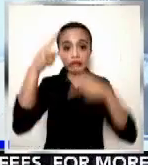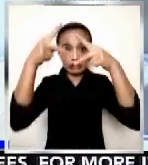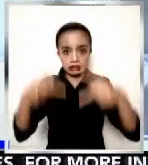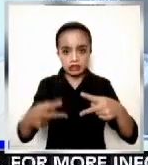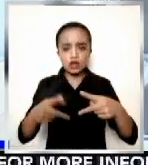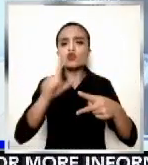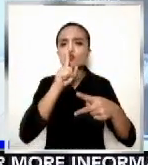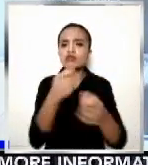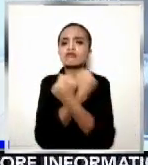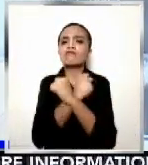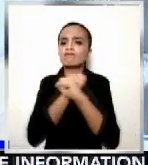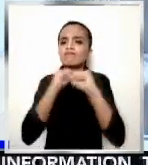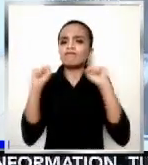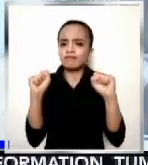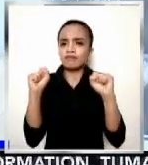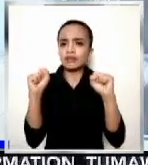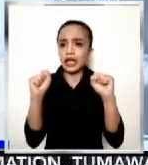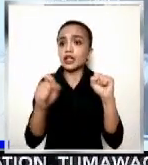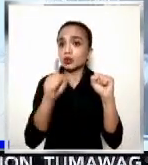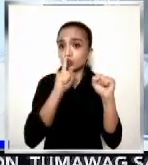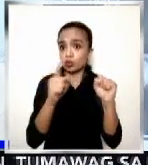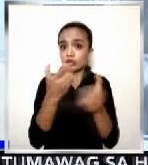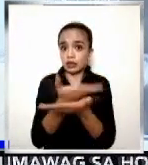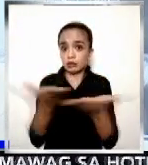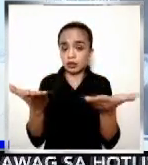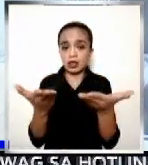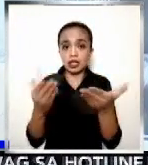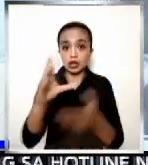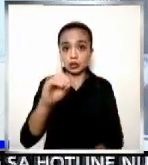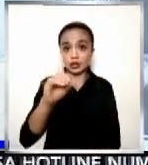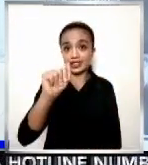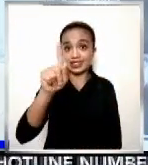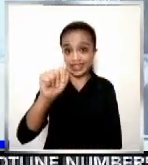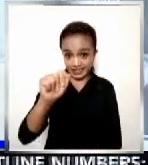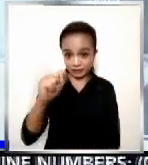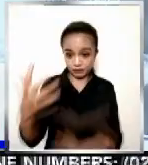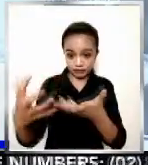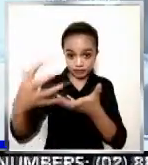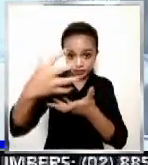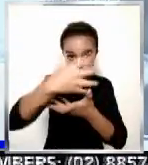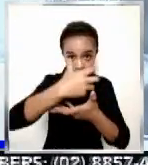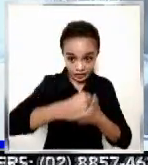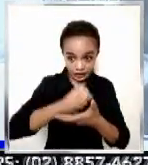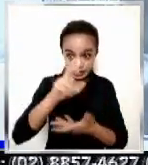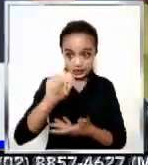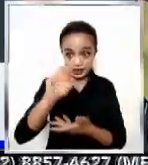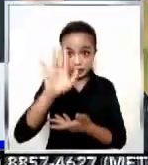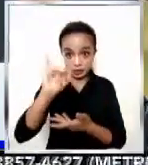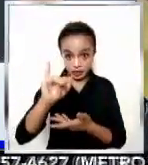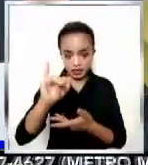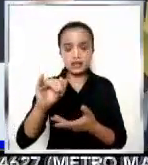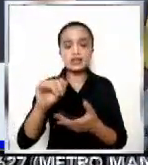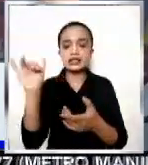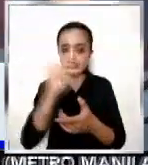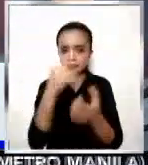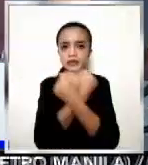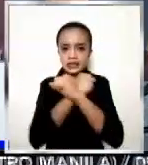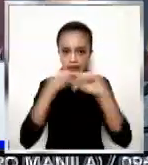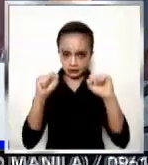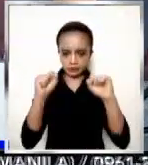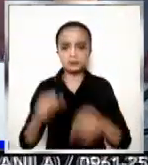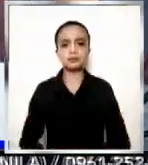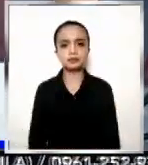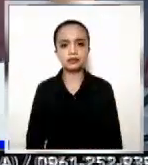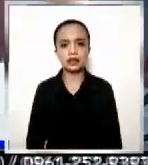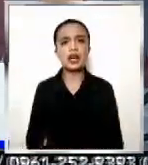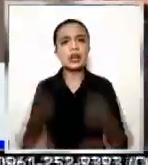assured the public that the data provided to the NBI will be secured and safe. Pero ayon sa NBI, ang